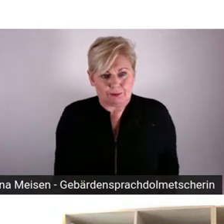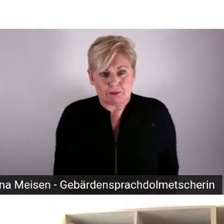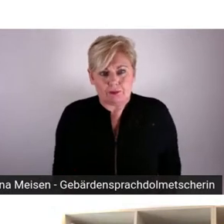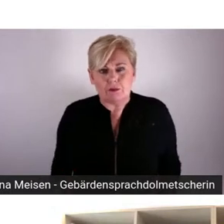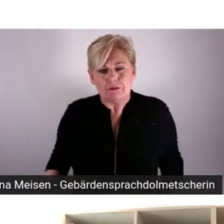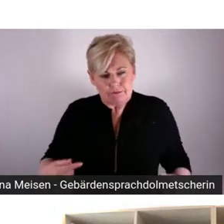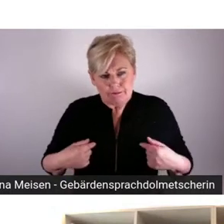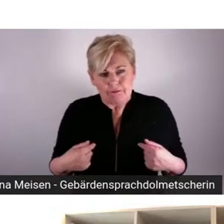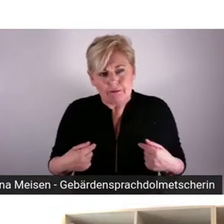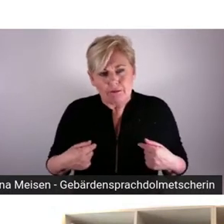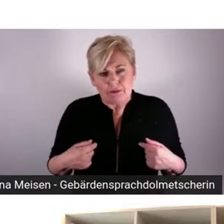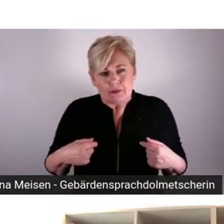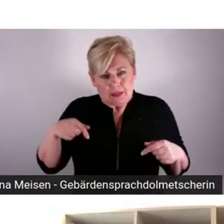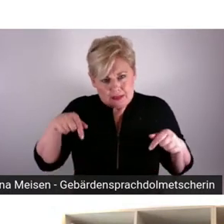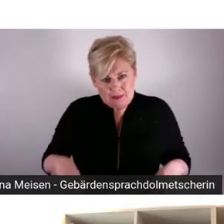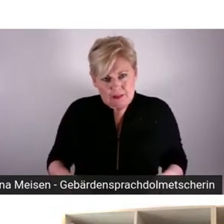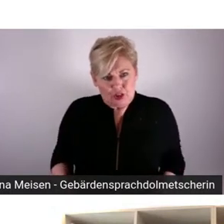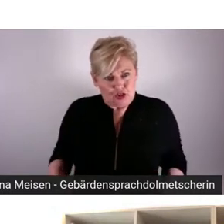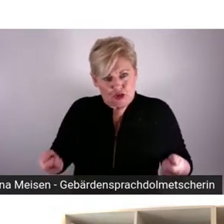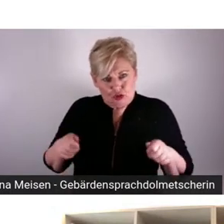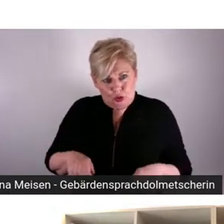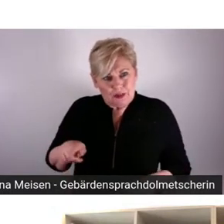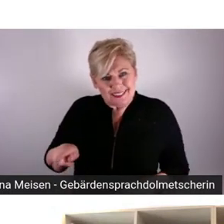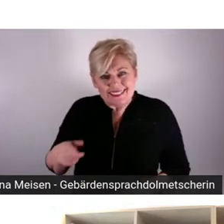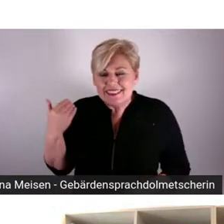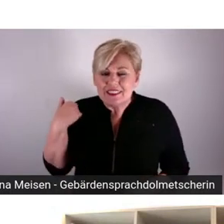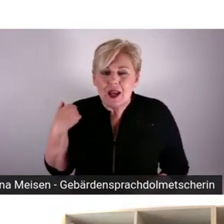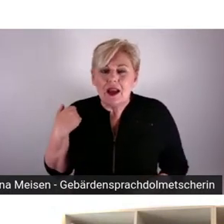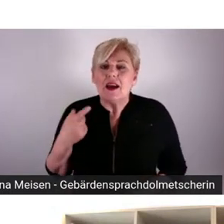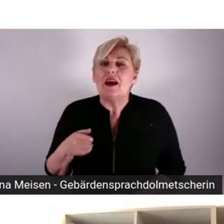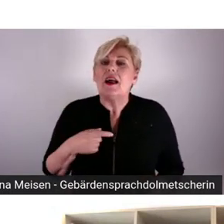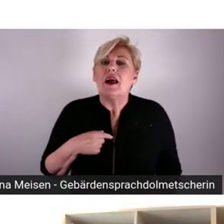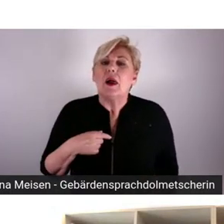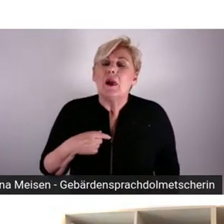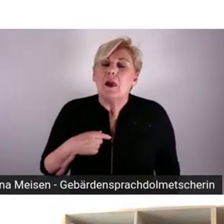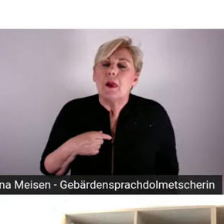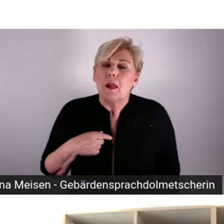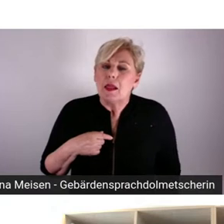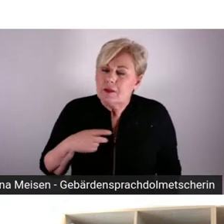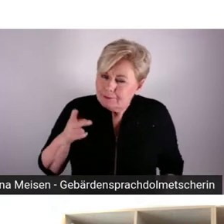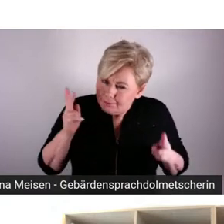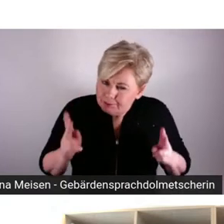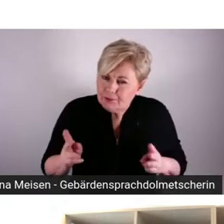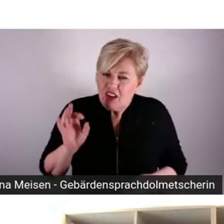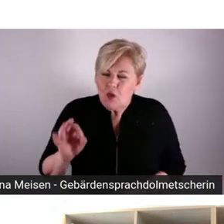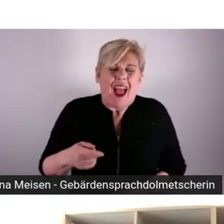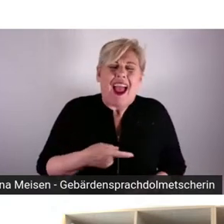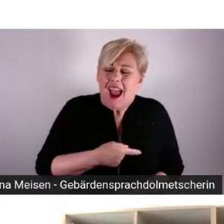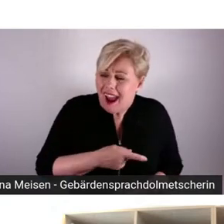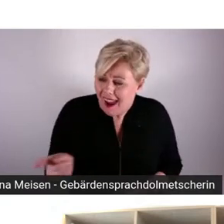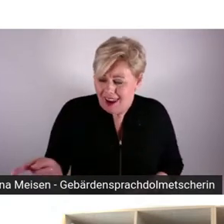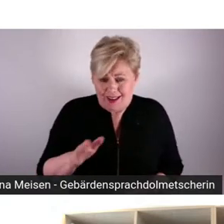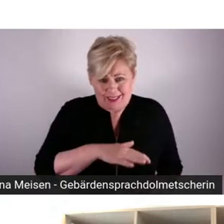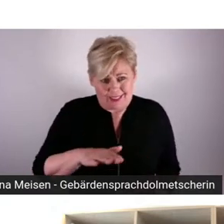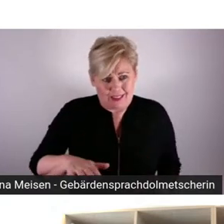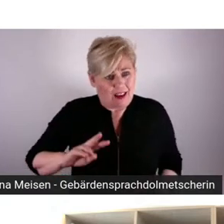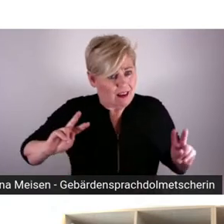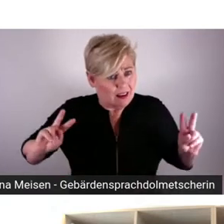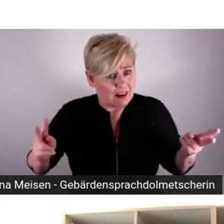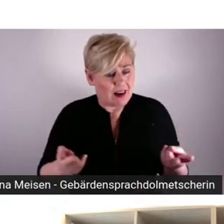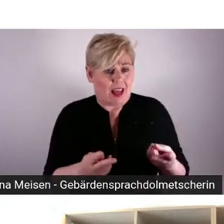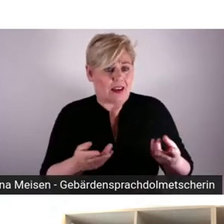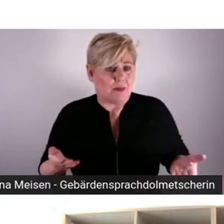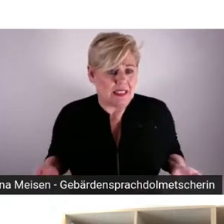Forderung, die ja am Schluss dieses Beitrags dann stand, um es zu ermöglichen, tatsächlich alle Kinder gleichmäßig stärker zu